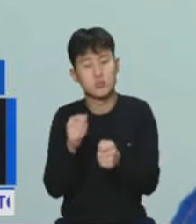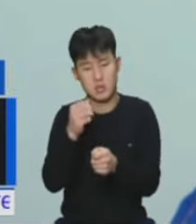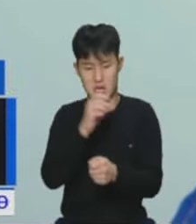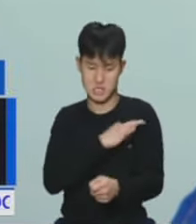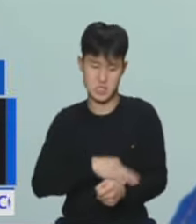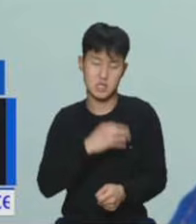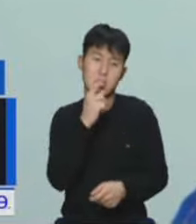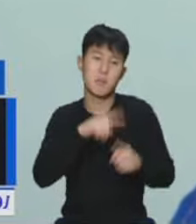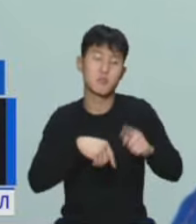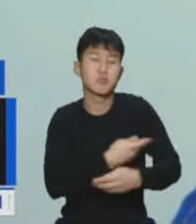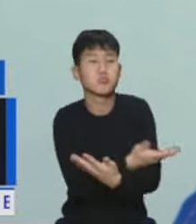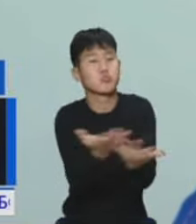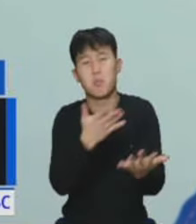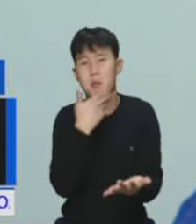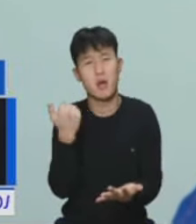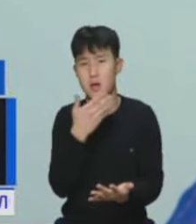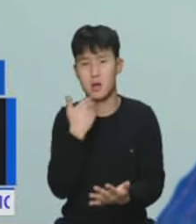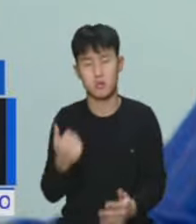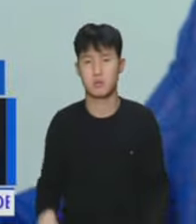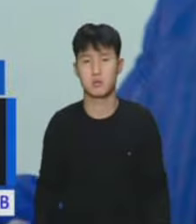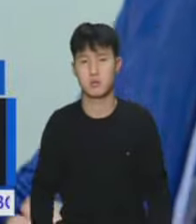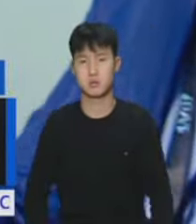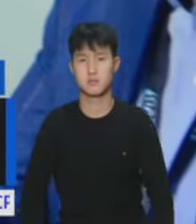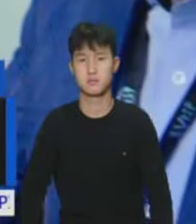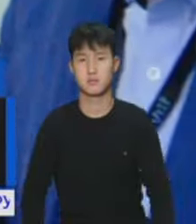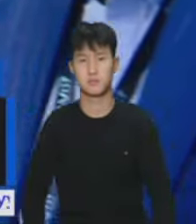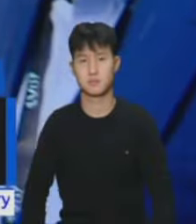харьцуулж бас асуух болно.